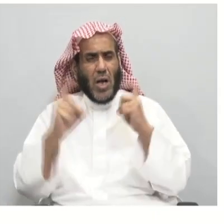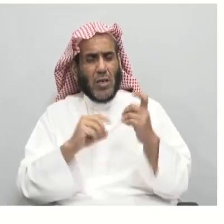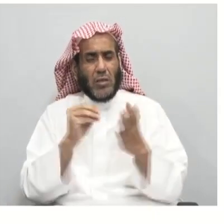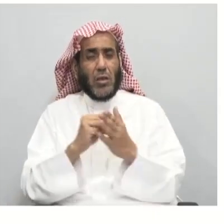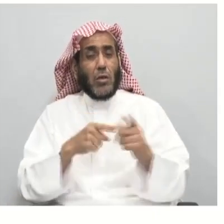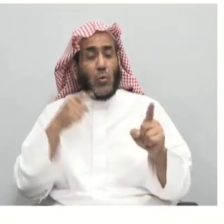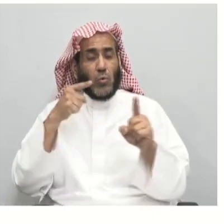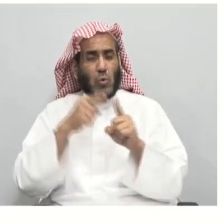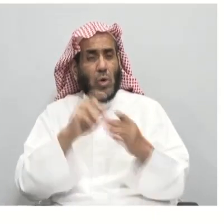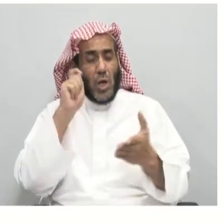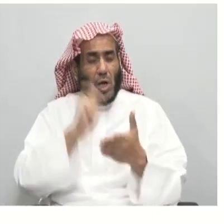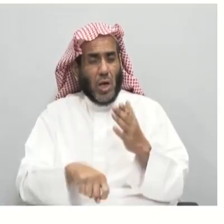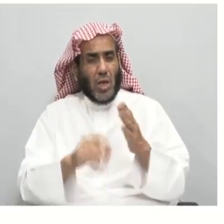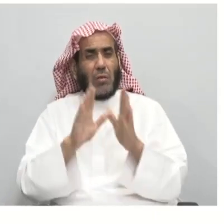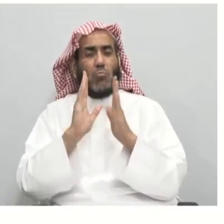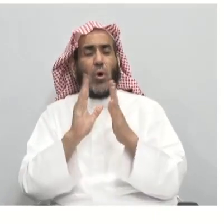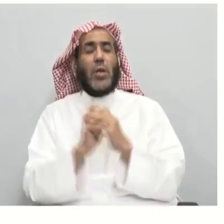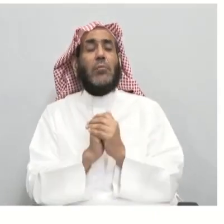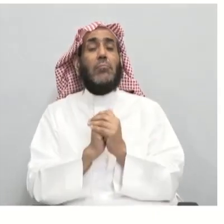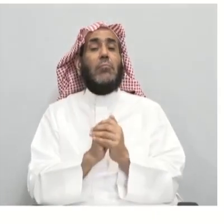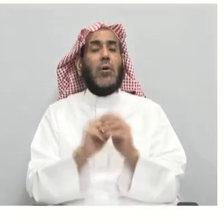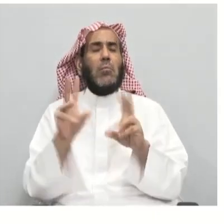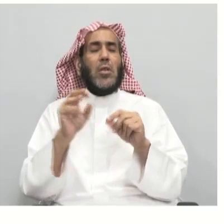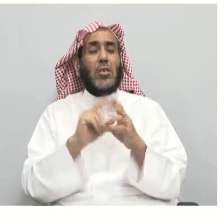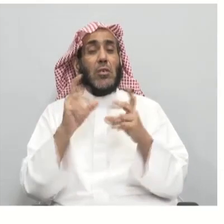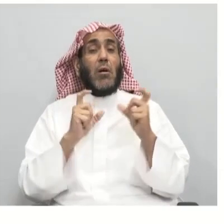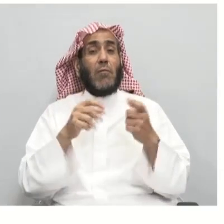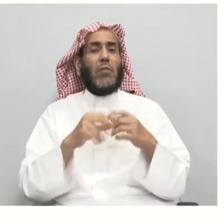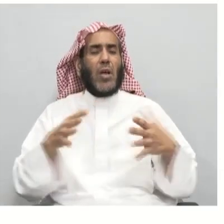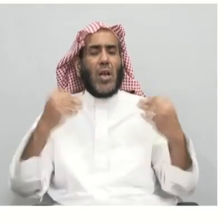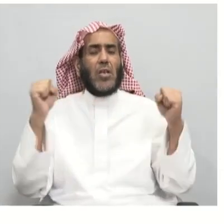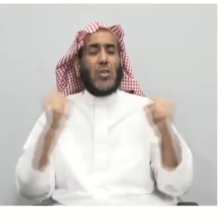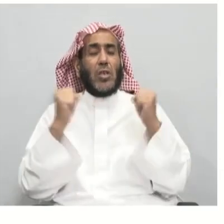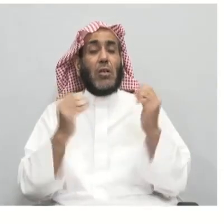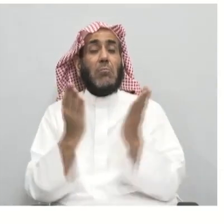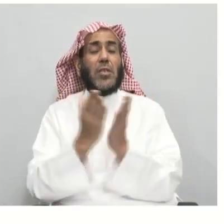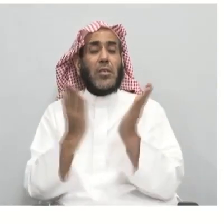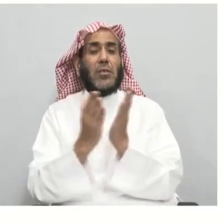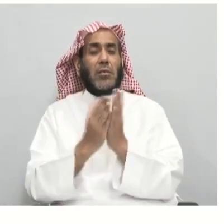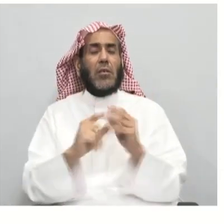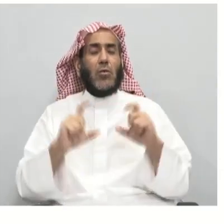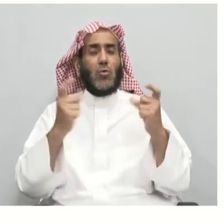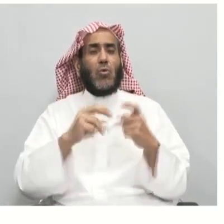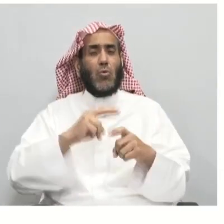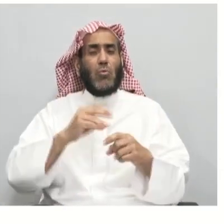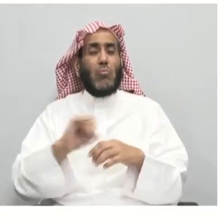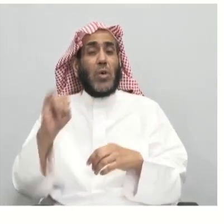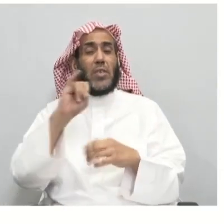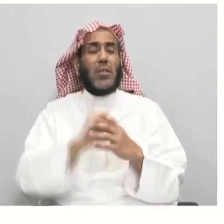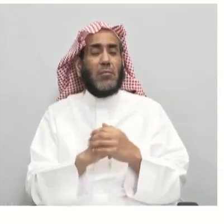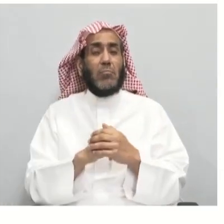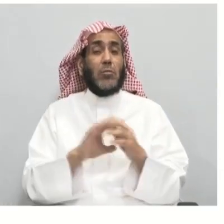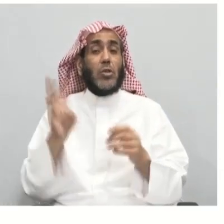للوصول الى قرار معين مثل اجتماع فرق الانشطه المدرسيه او اجتماعات مؤسسات